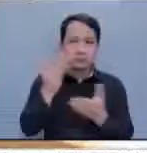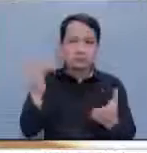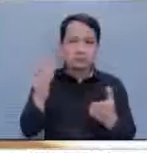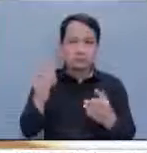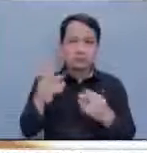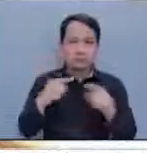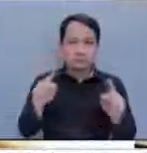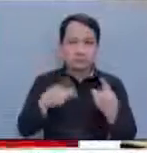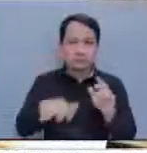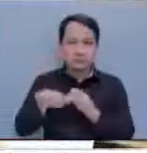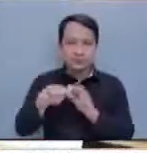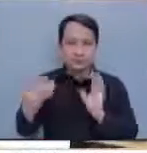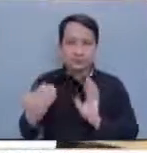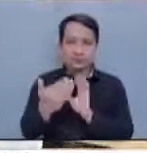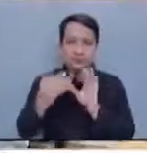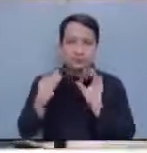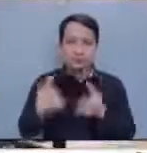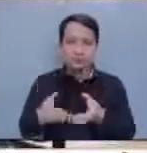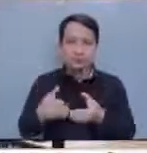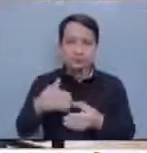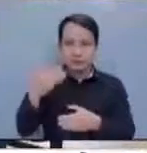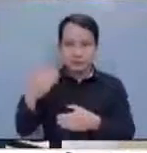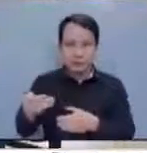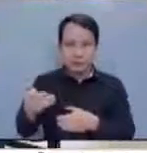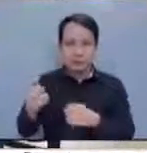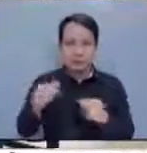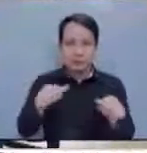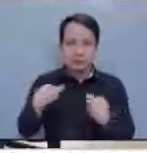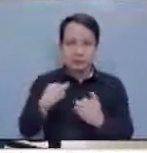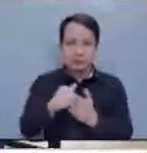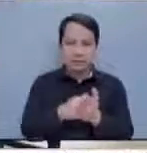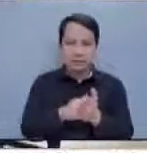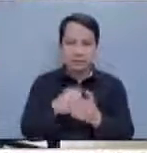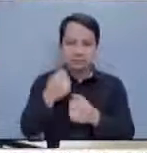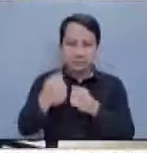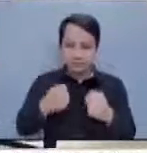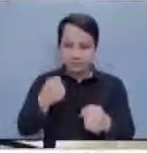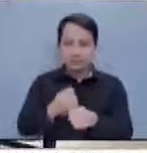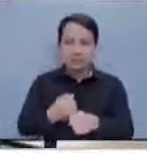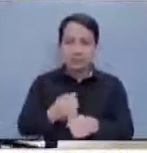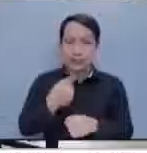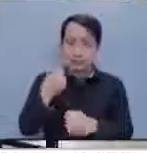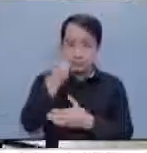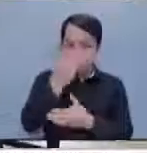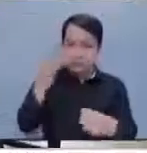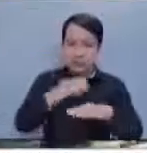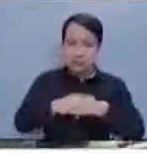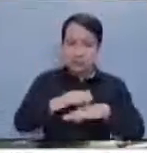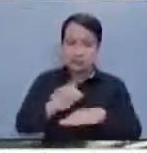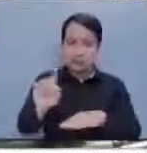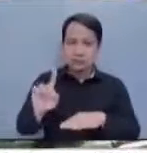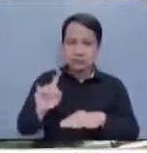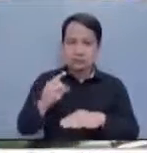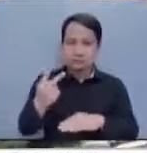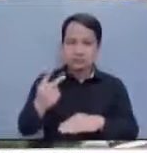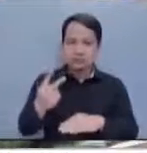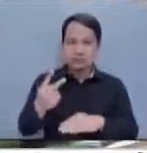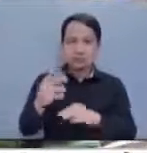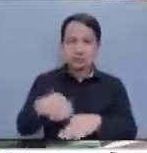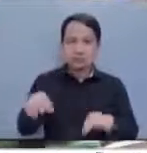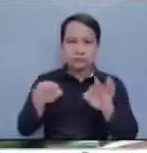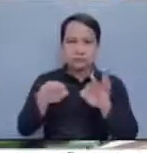ng face-to-face classes sa susunod na academic year. Giit nila, basta na sa alert level 1 at 2 naman, ang isang